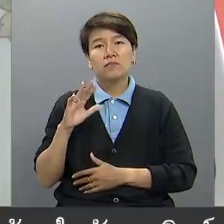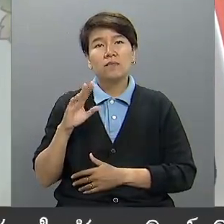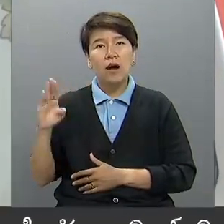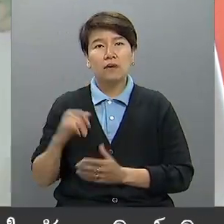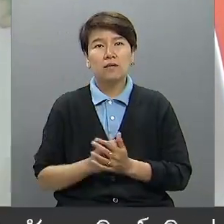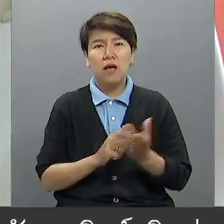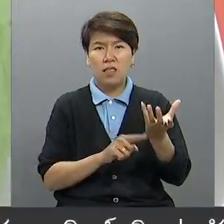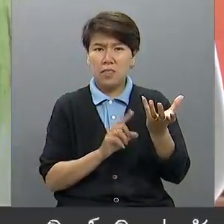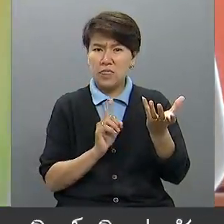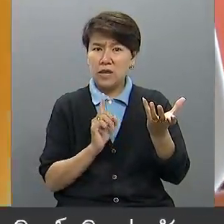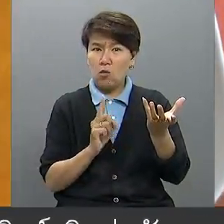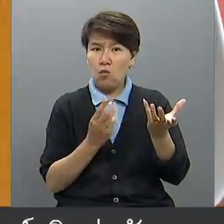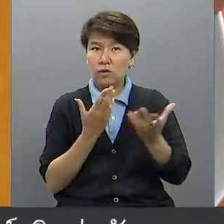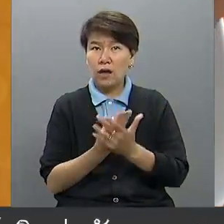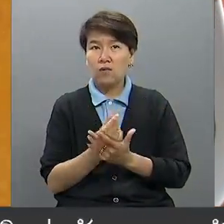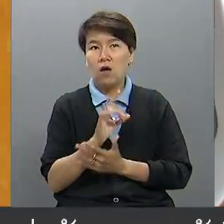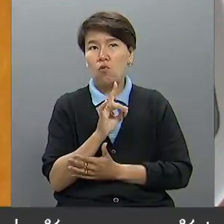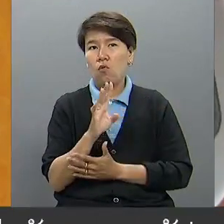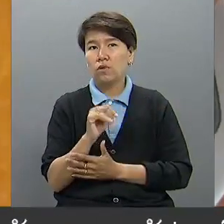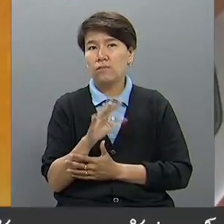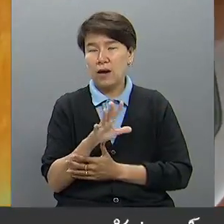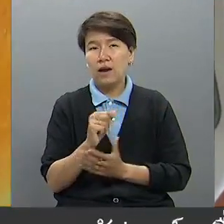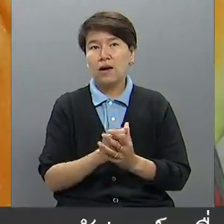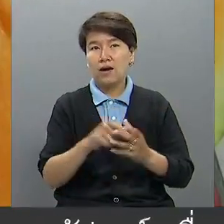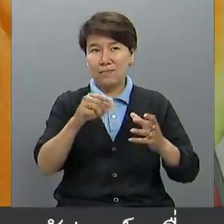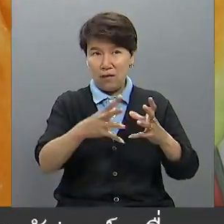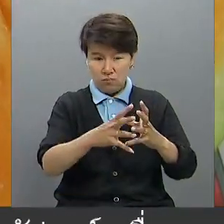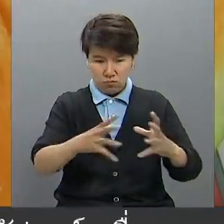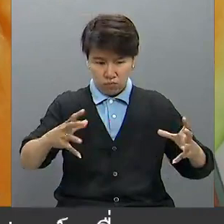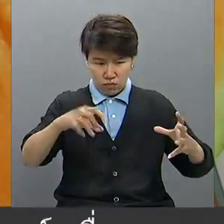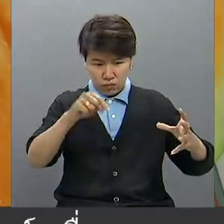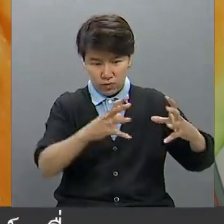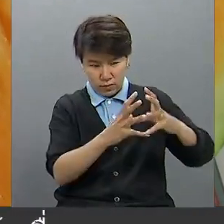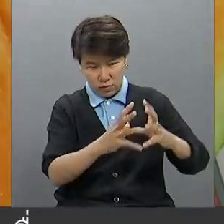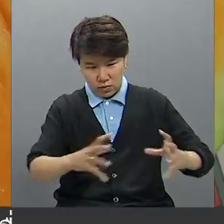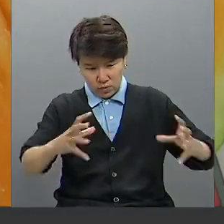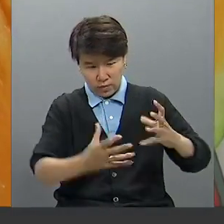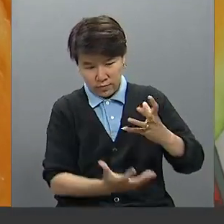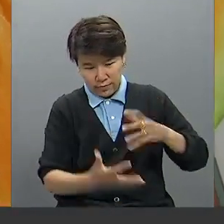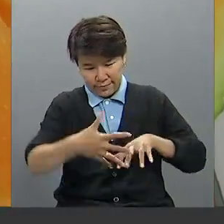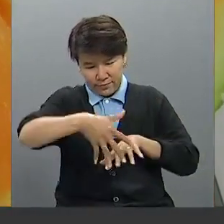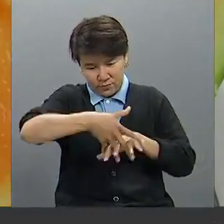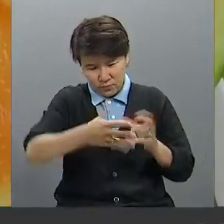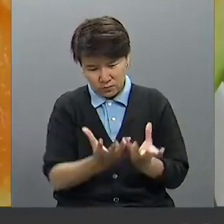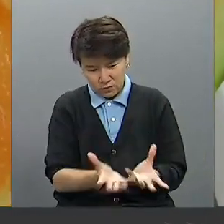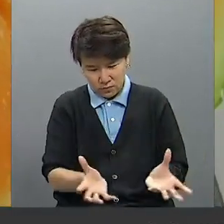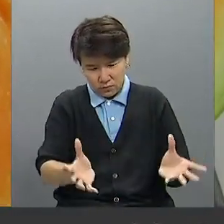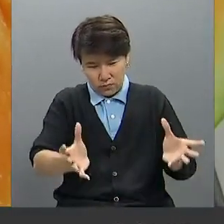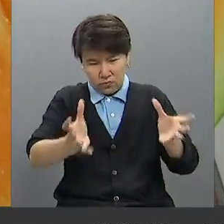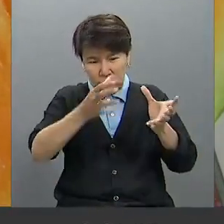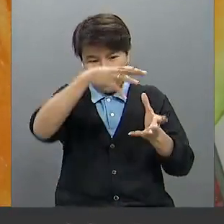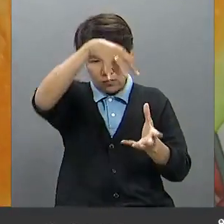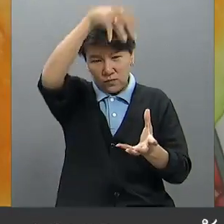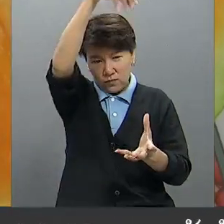นการดูแลใช้วิธีการขึงแนวดิ่งอู้นี่ไง พันธุ์ฮันนีมูน ช้างแสดกับพันธุ์ ช้างแสดแต่ผมว่ามันดูเป็นแสดนะมันดู